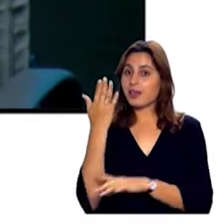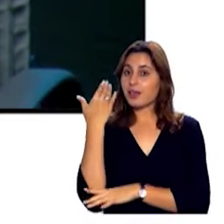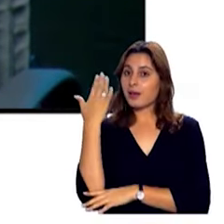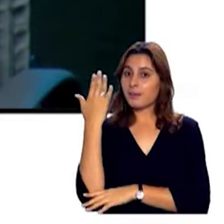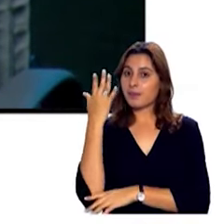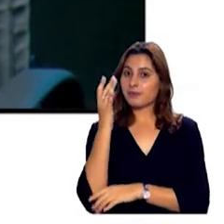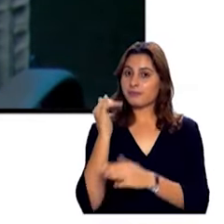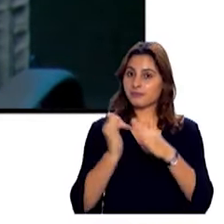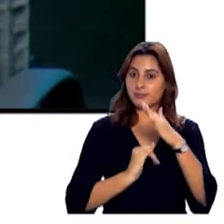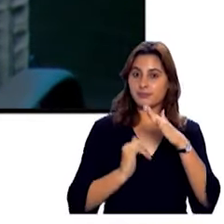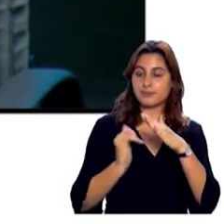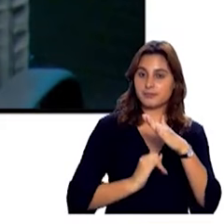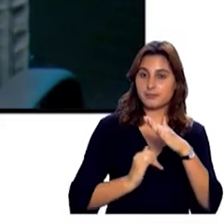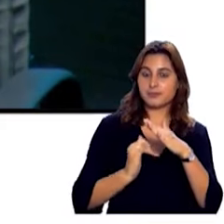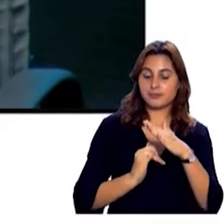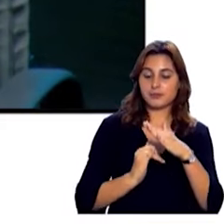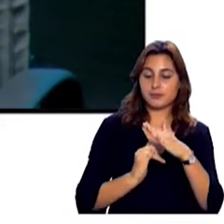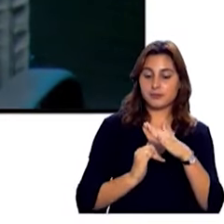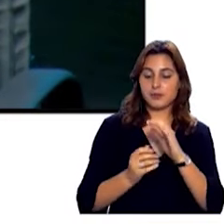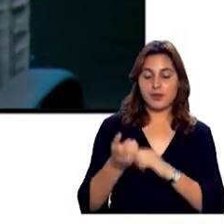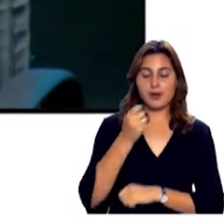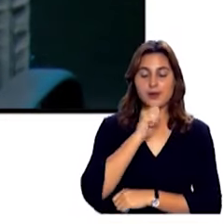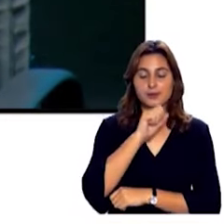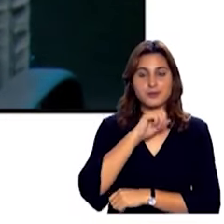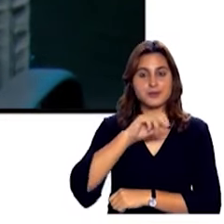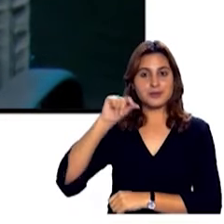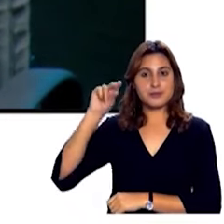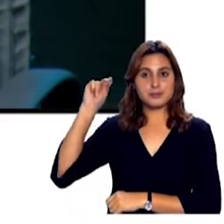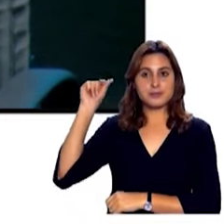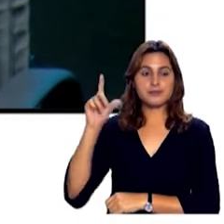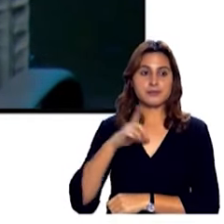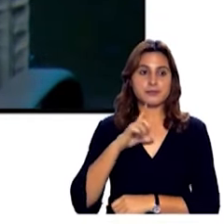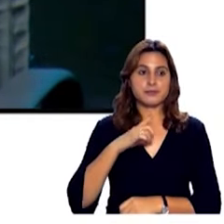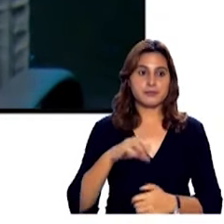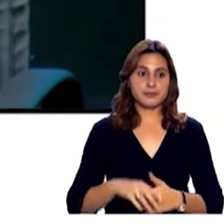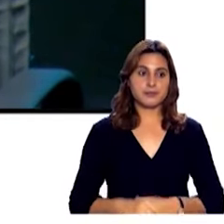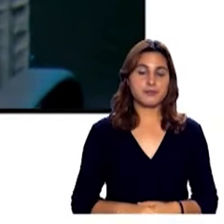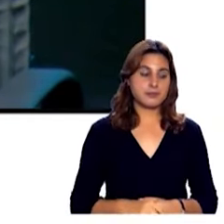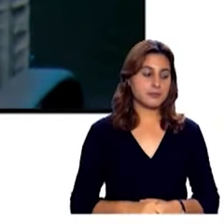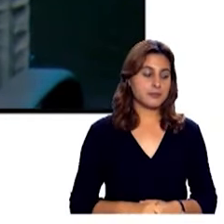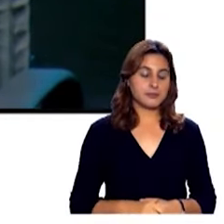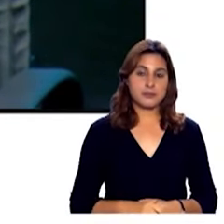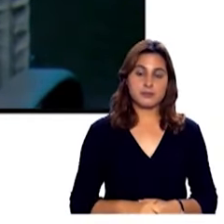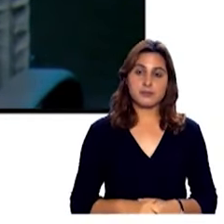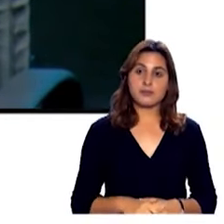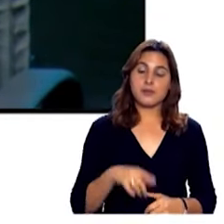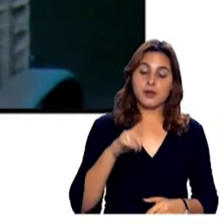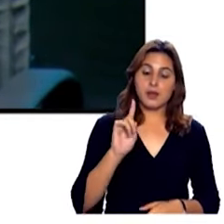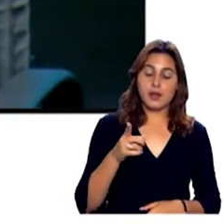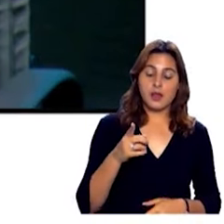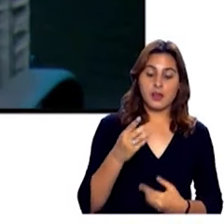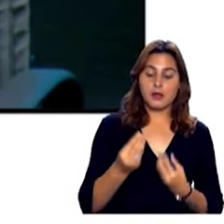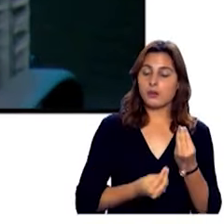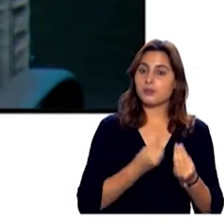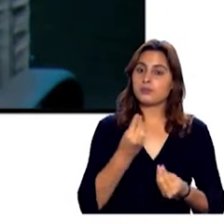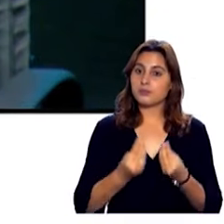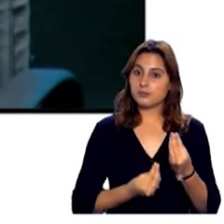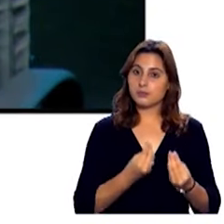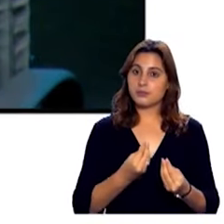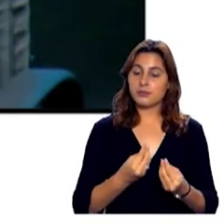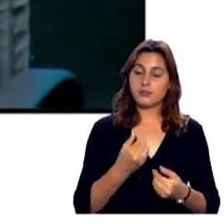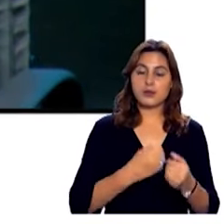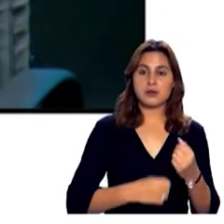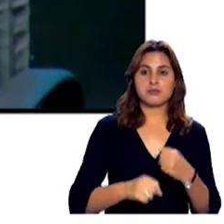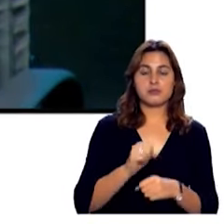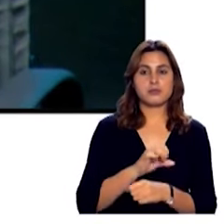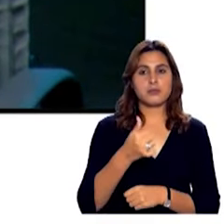ancienne la cour de cassation moderne c'est 84 mais en réalité la cour de cassation